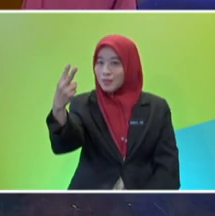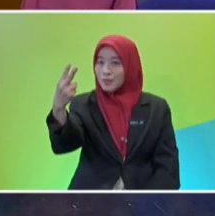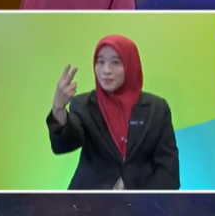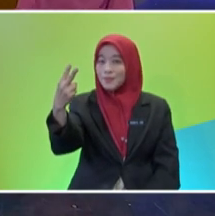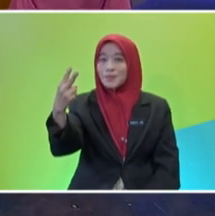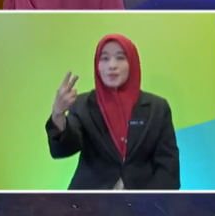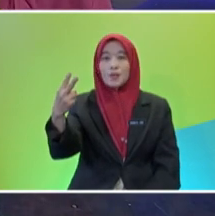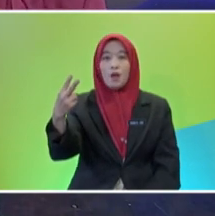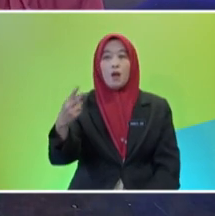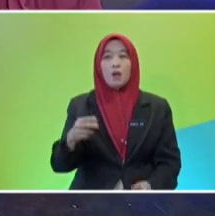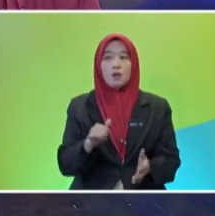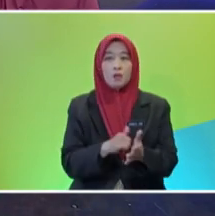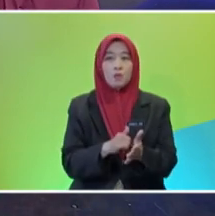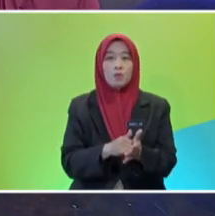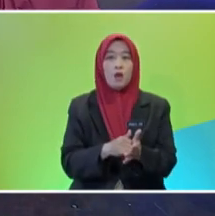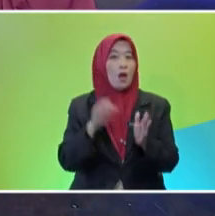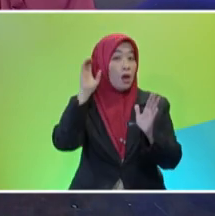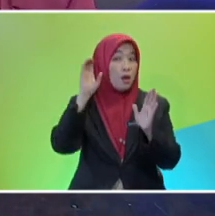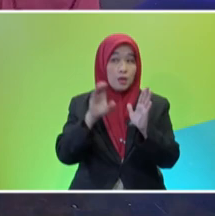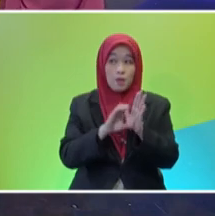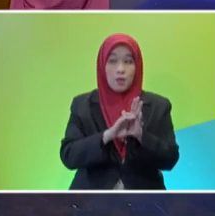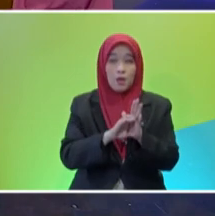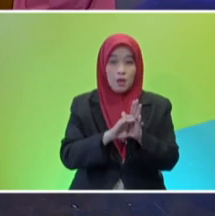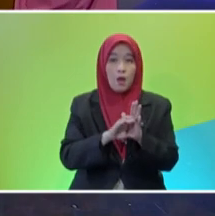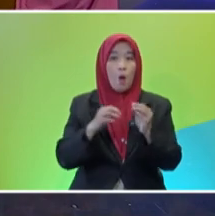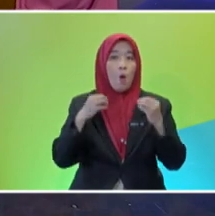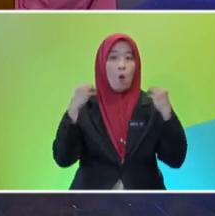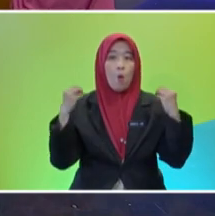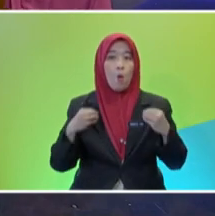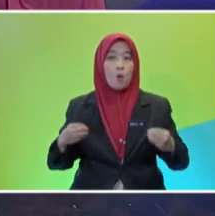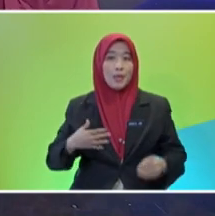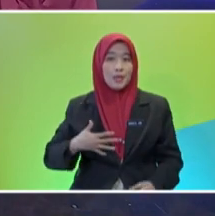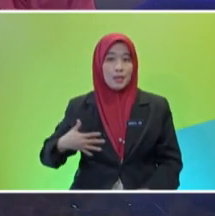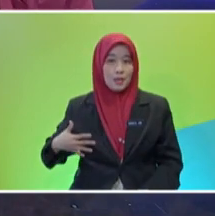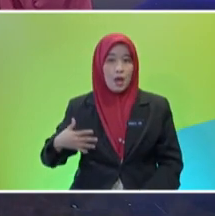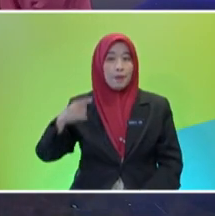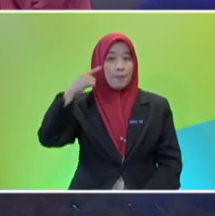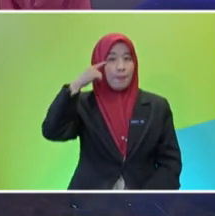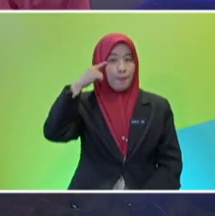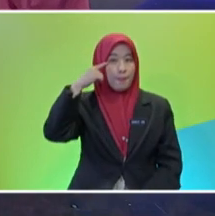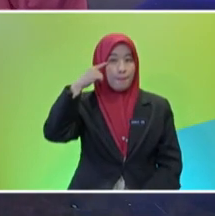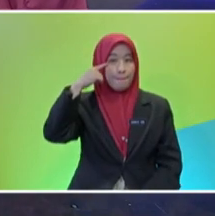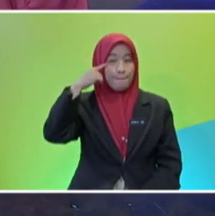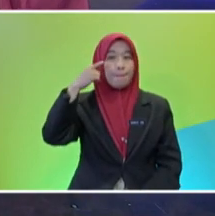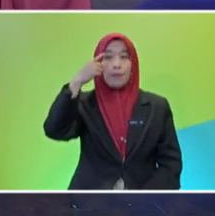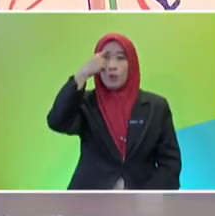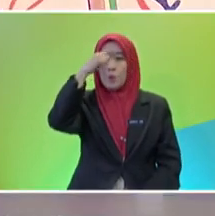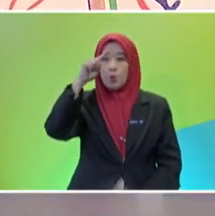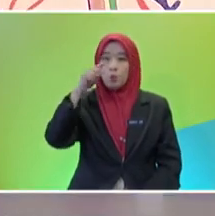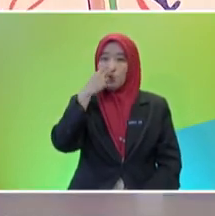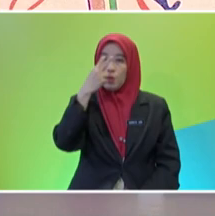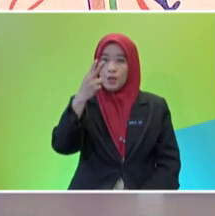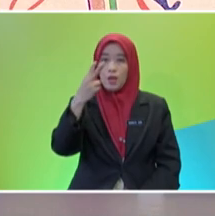kita. Itulah organ deria kita. Ini mata. Organ deria mata untuk melihat apa